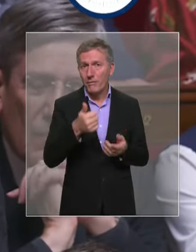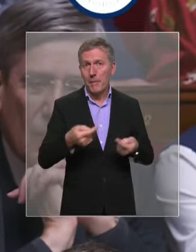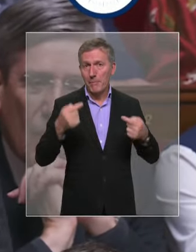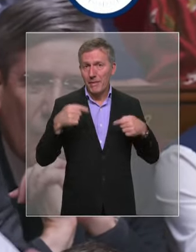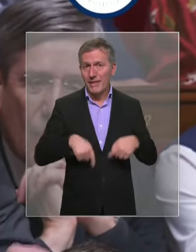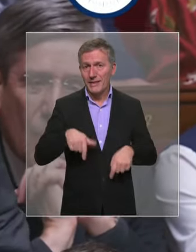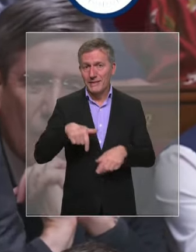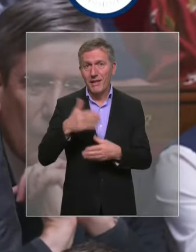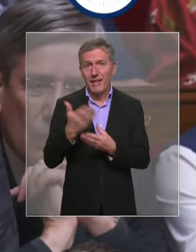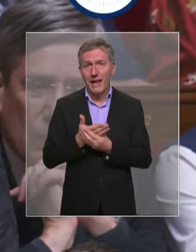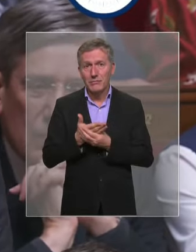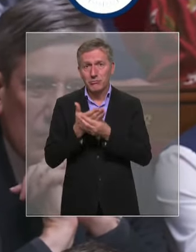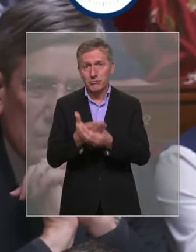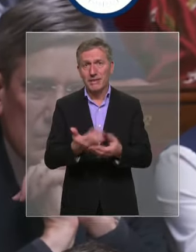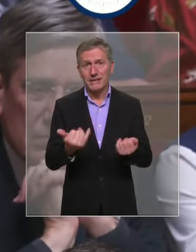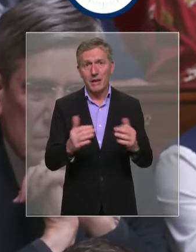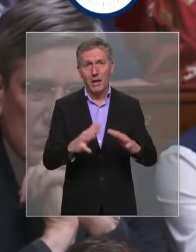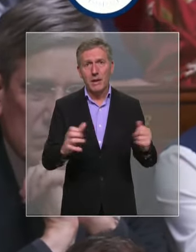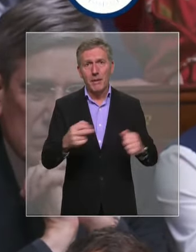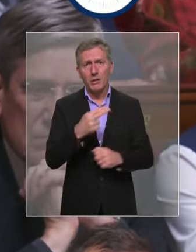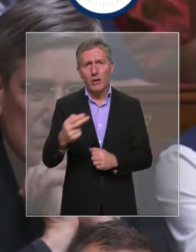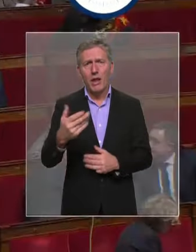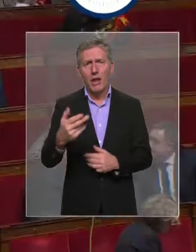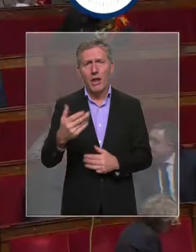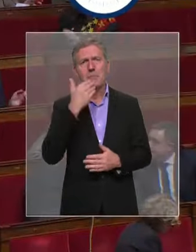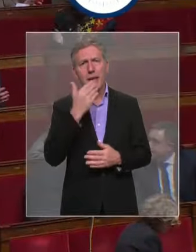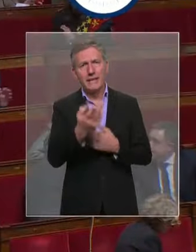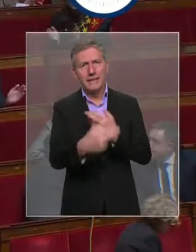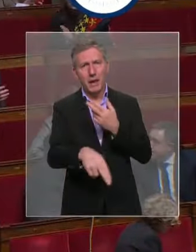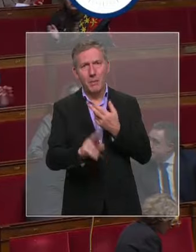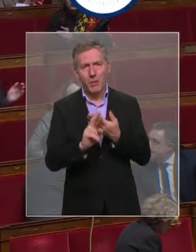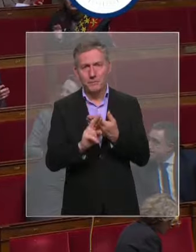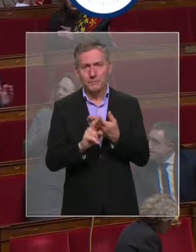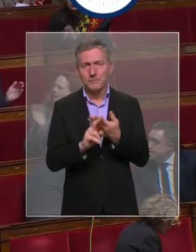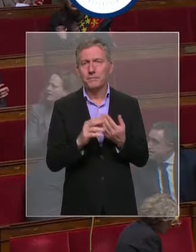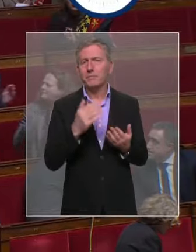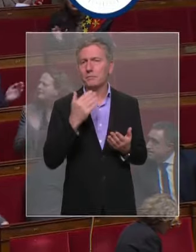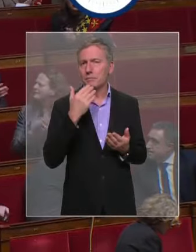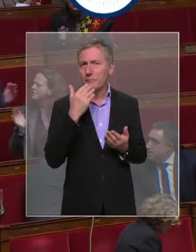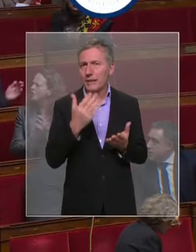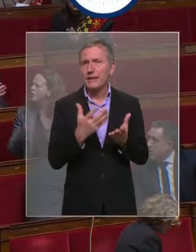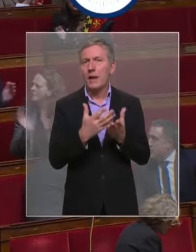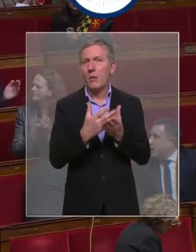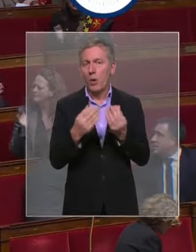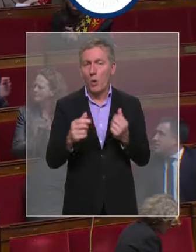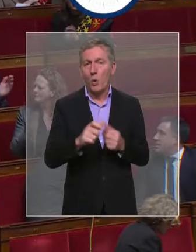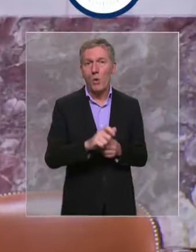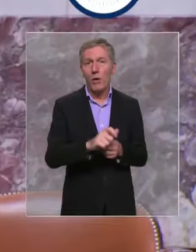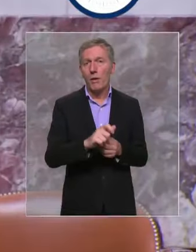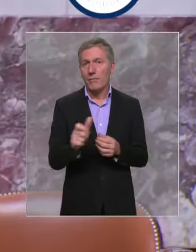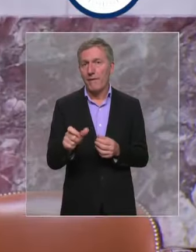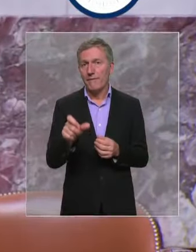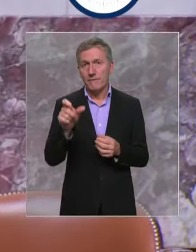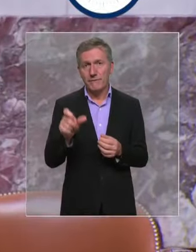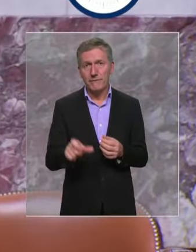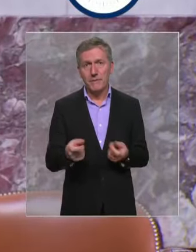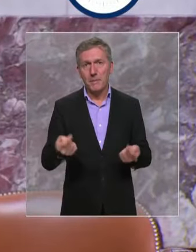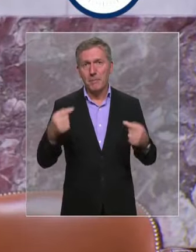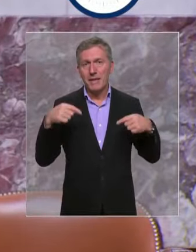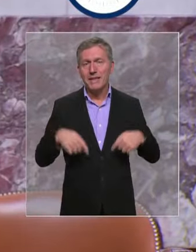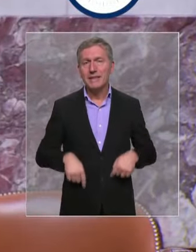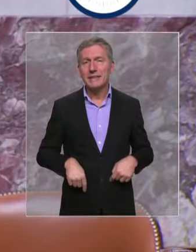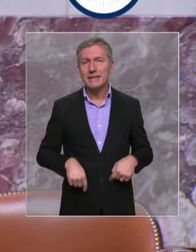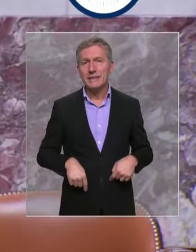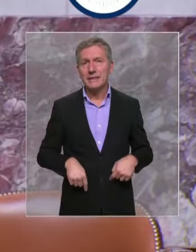porter ce texte devant cette Assemblée nationale? Je vous remercie. Merci beaucoup, mon cher collègue. La parole est à Madame Catherine Vautrin,